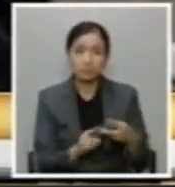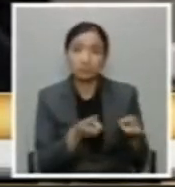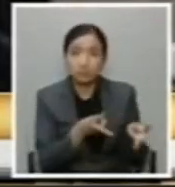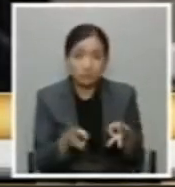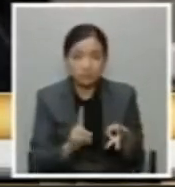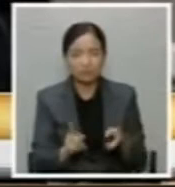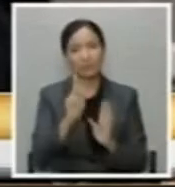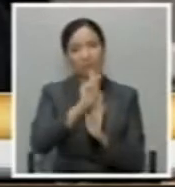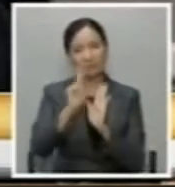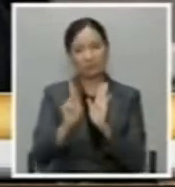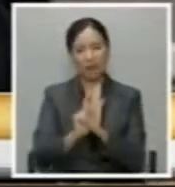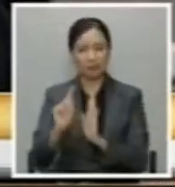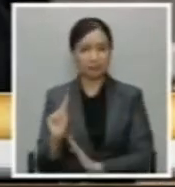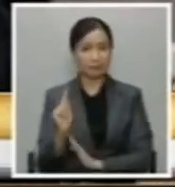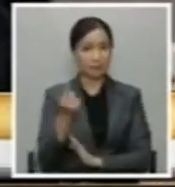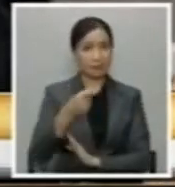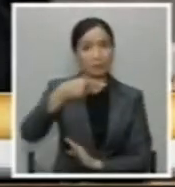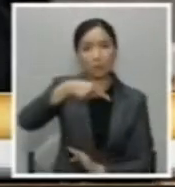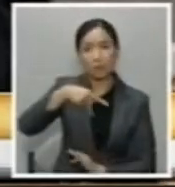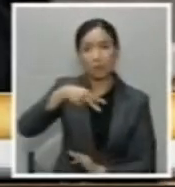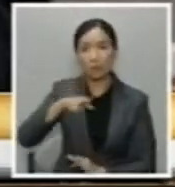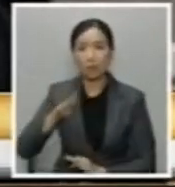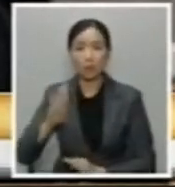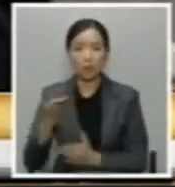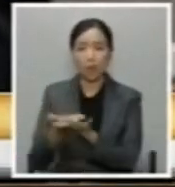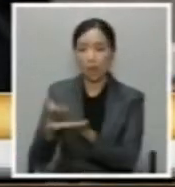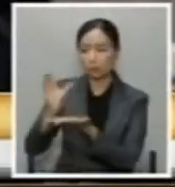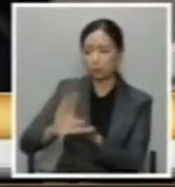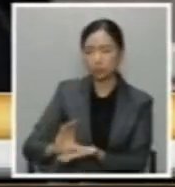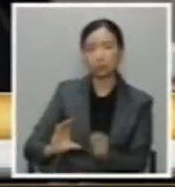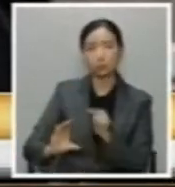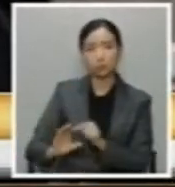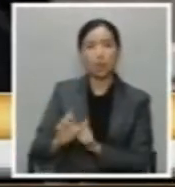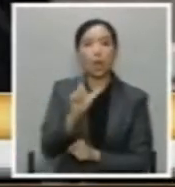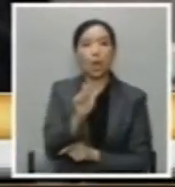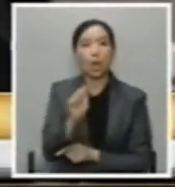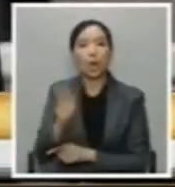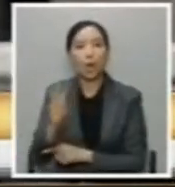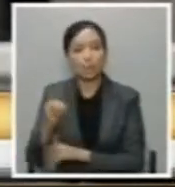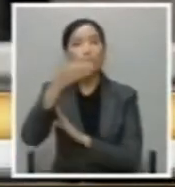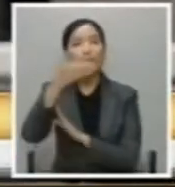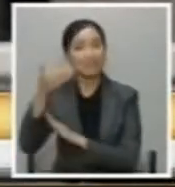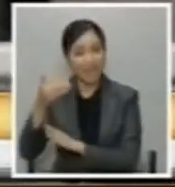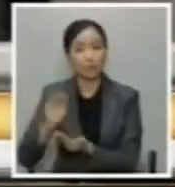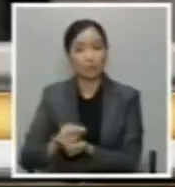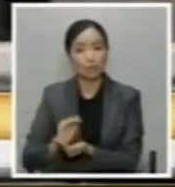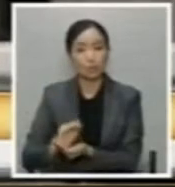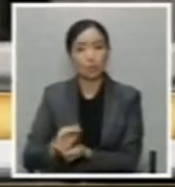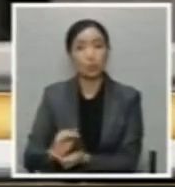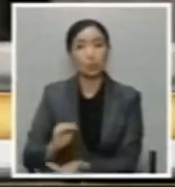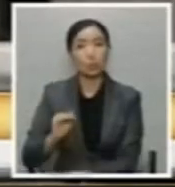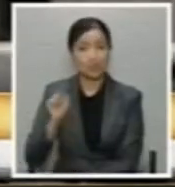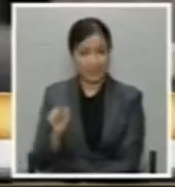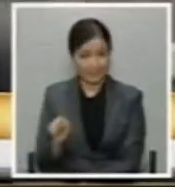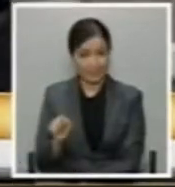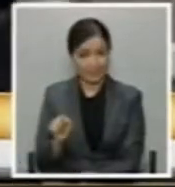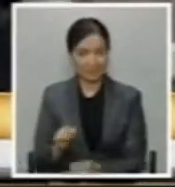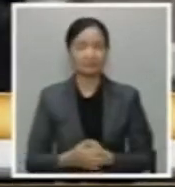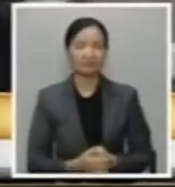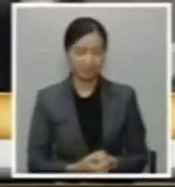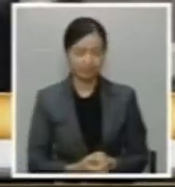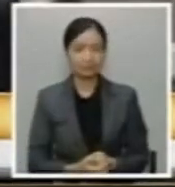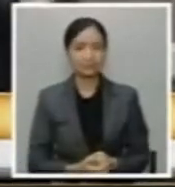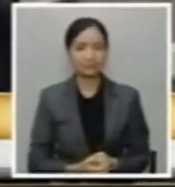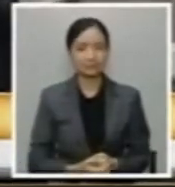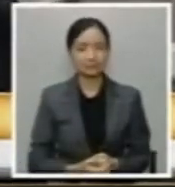ออกกฎหมายใหม่พระราชบัญญัติกองทุนการออมแห่งชาติซึ่งเป็นที่มาของกองทุนที่เราได้มาอภิปราย